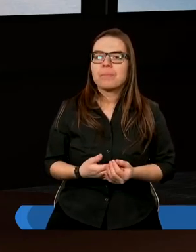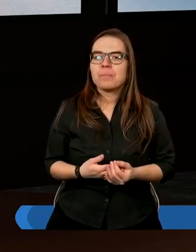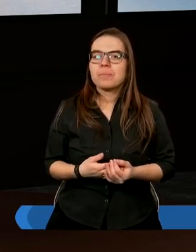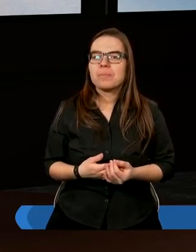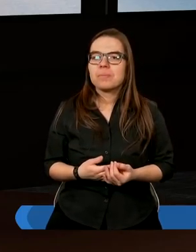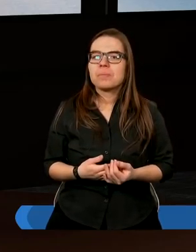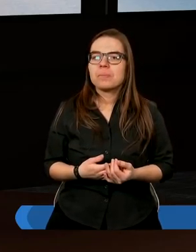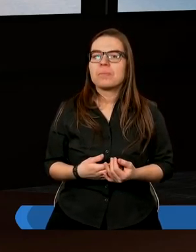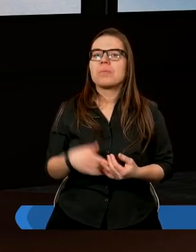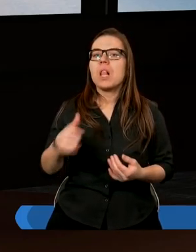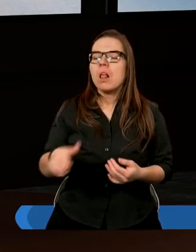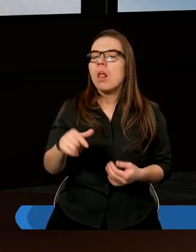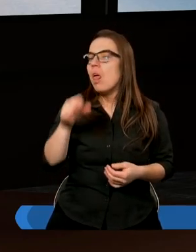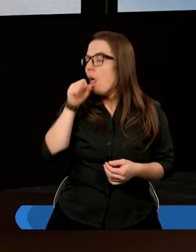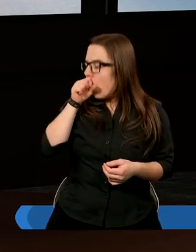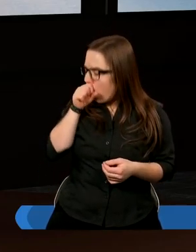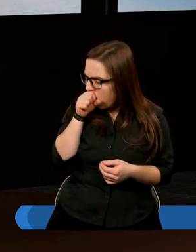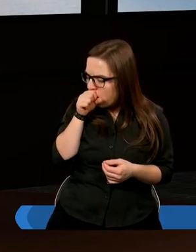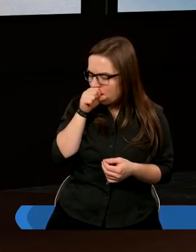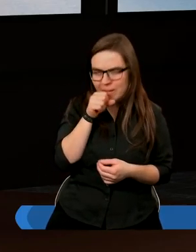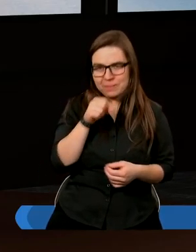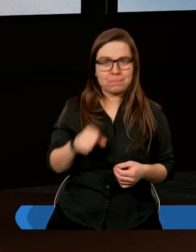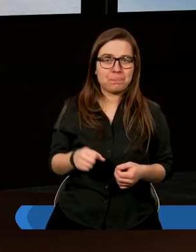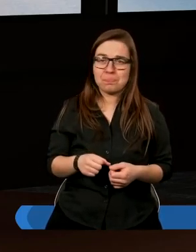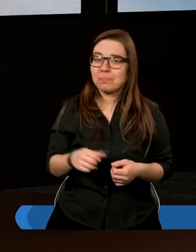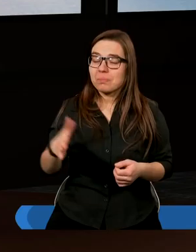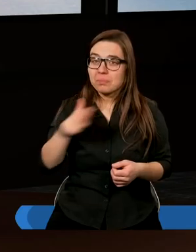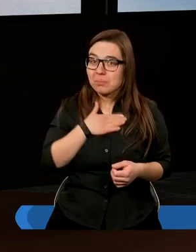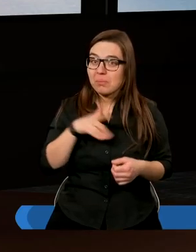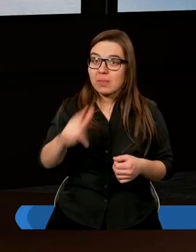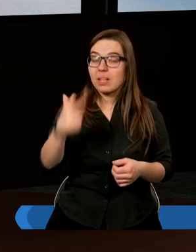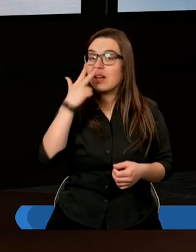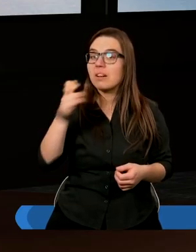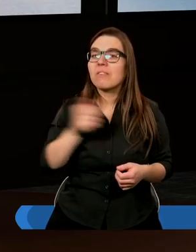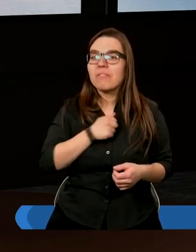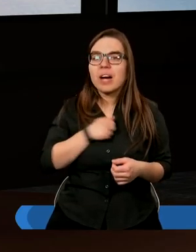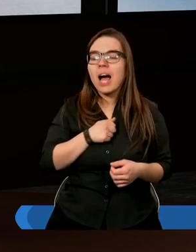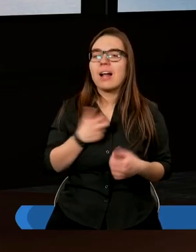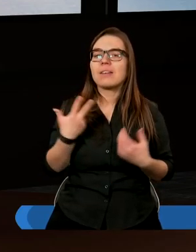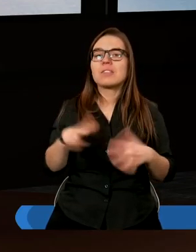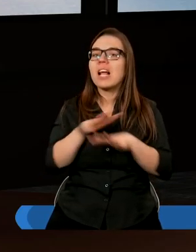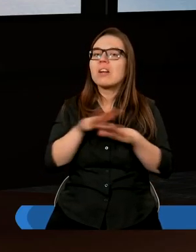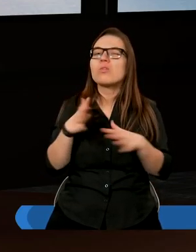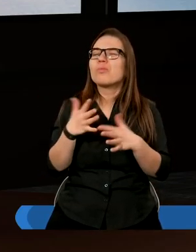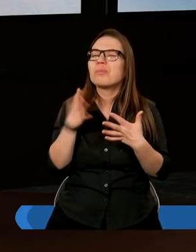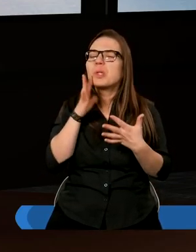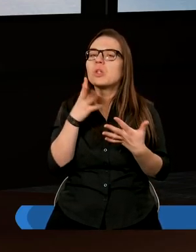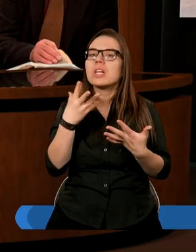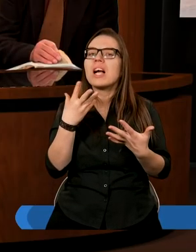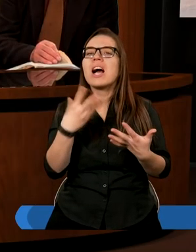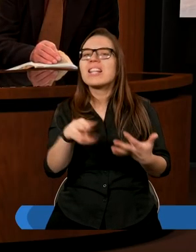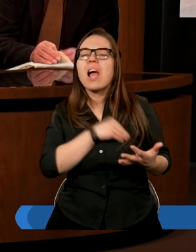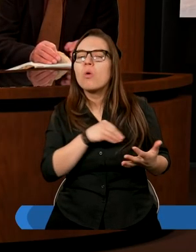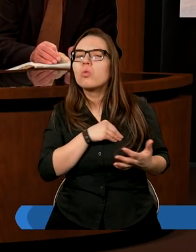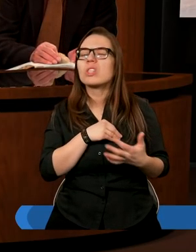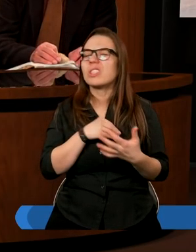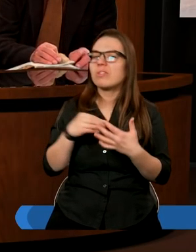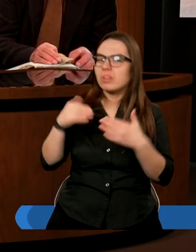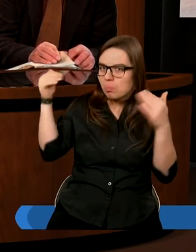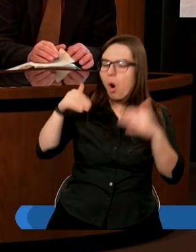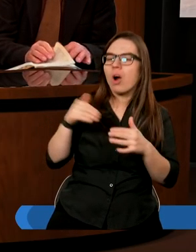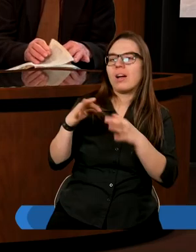że nas to strzeże przed jakimiś nieraz takimi niedużymi nieuczciwościwościami. Chwała